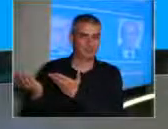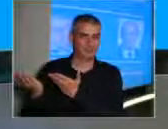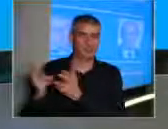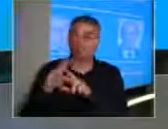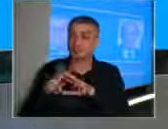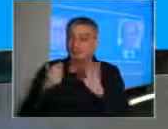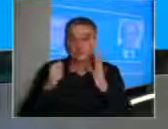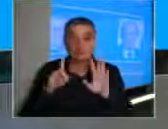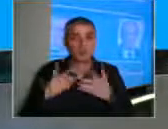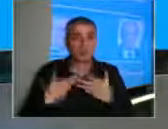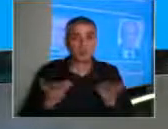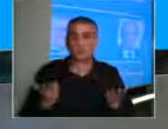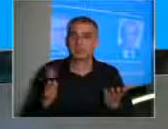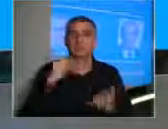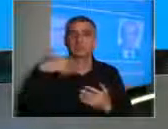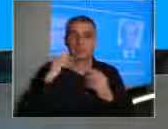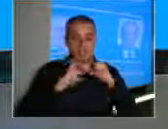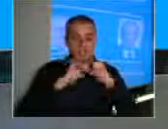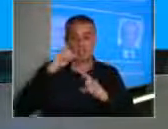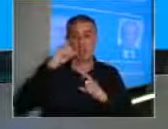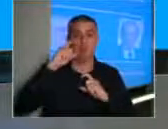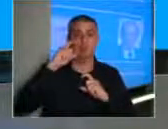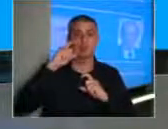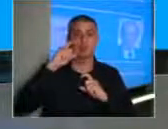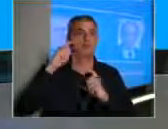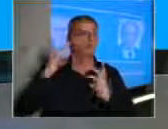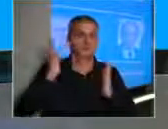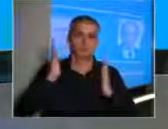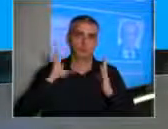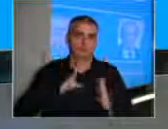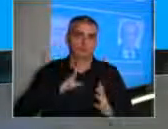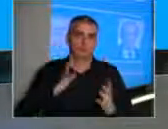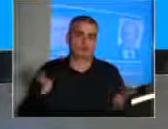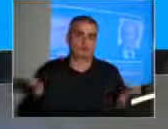שאין 61, אם יהיה פער גדול מדי, זה